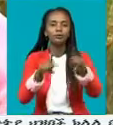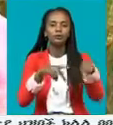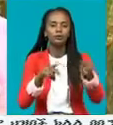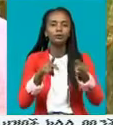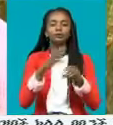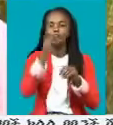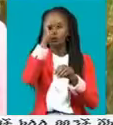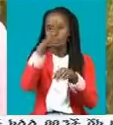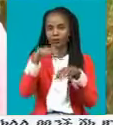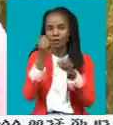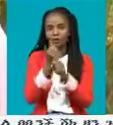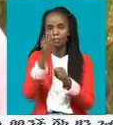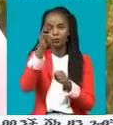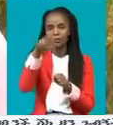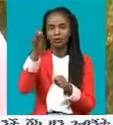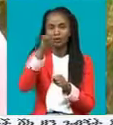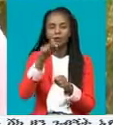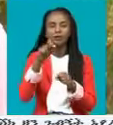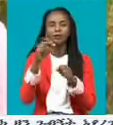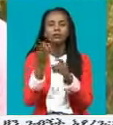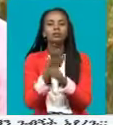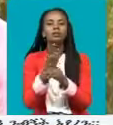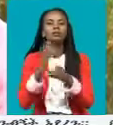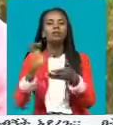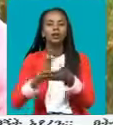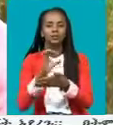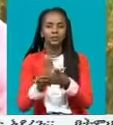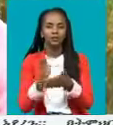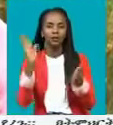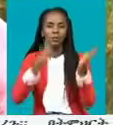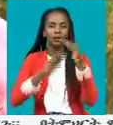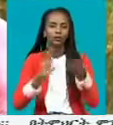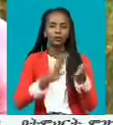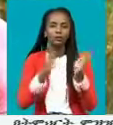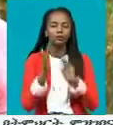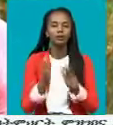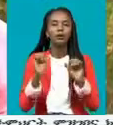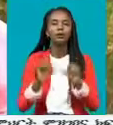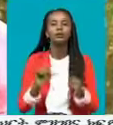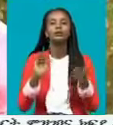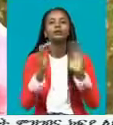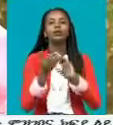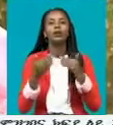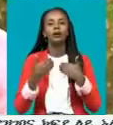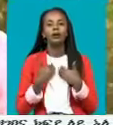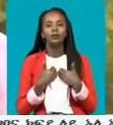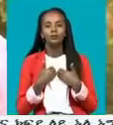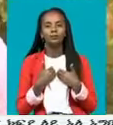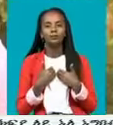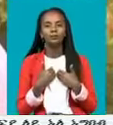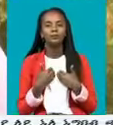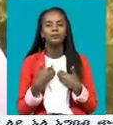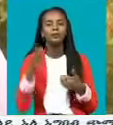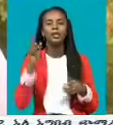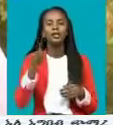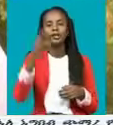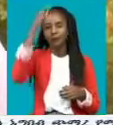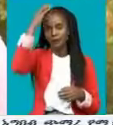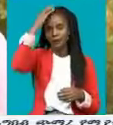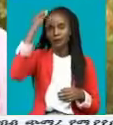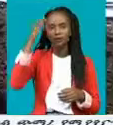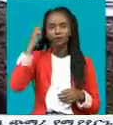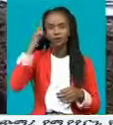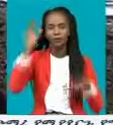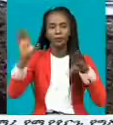ሰው ሰራሽ ማዳበሪያ ተጠቅሞ እንዳያመርት ተግዳሮት ሆኖ የቆየበት ሁኔታዎች አሉ። ይህንን መንግስት ታሳቢ